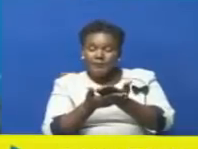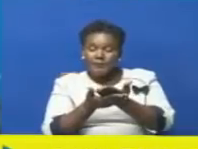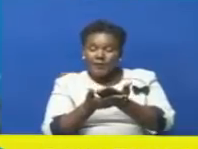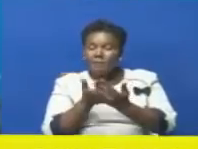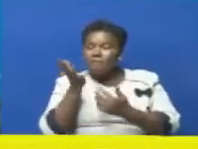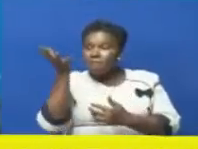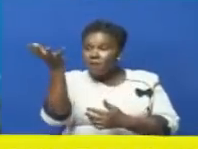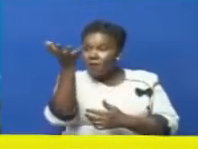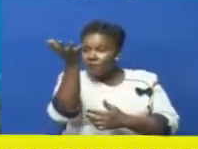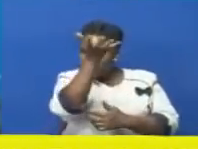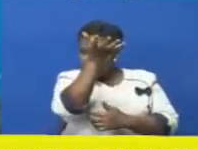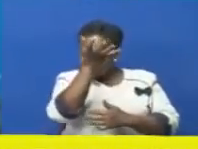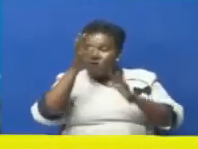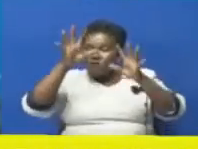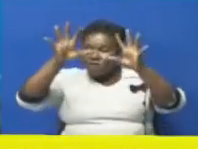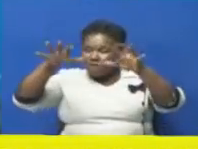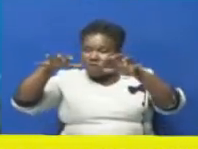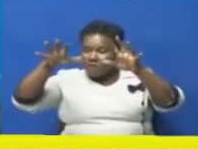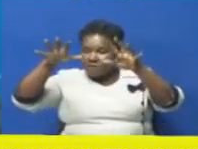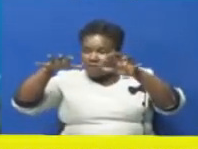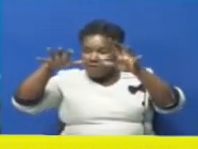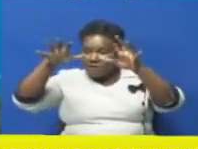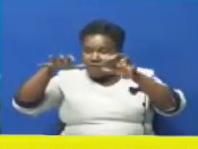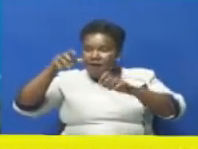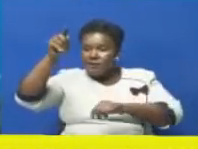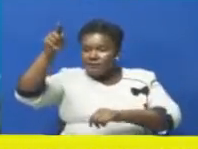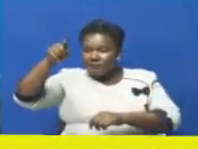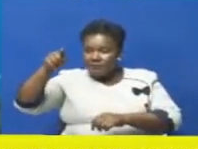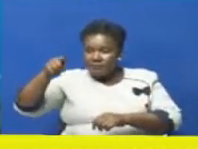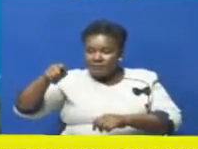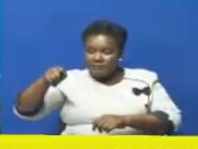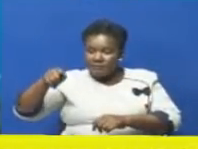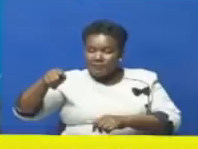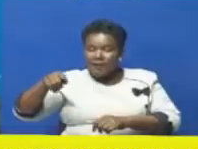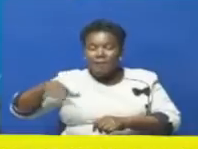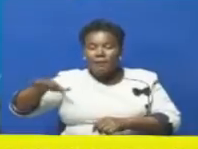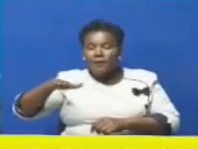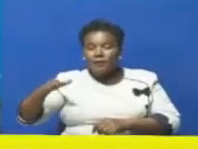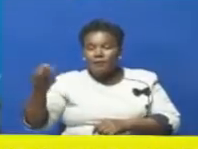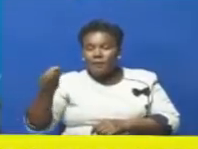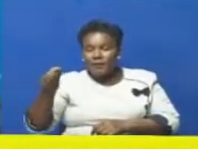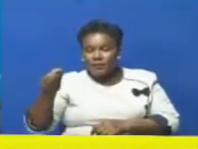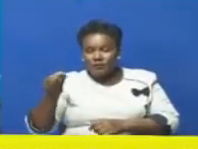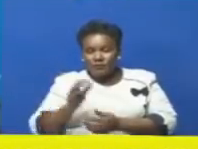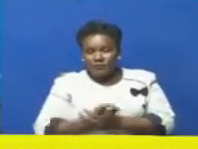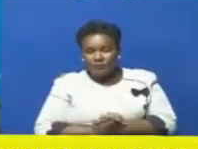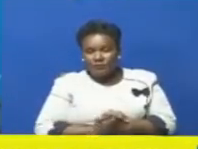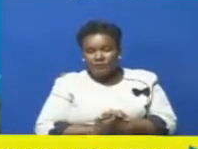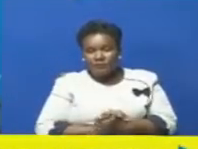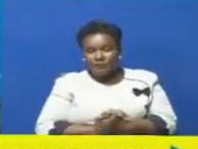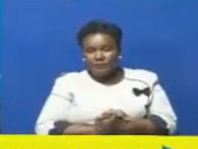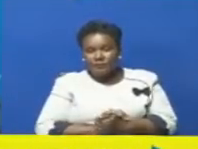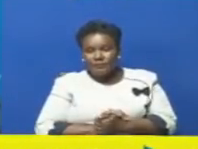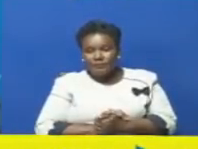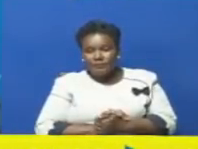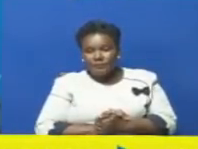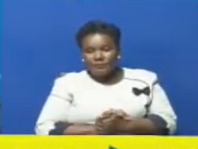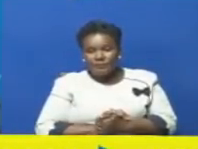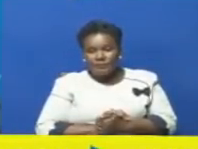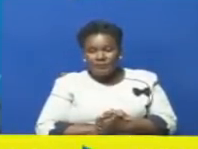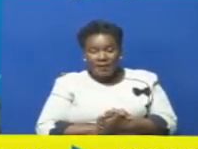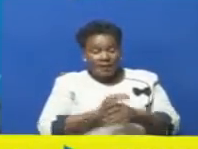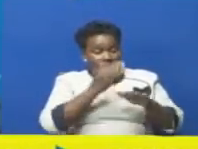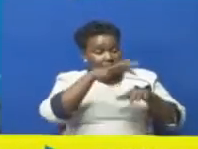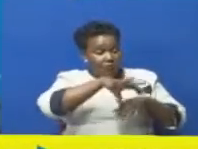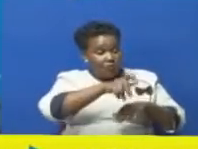ya mawingu kiasi, mvua zitakazoambatana na ngurumo za radi katika maeneo machache. Maeneo yaliyoko katika mkoa